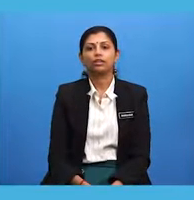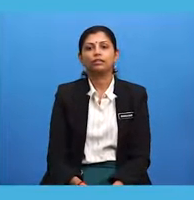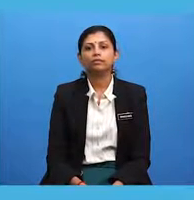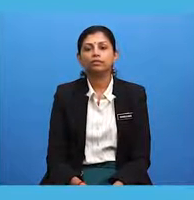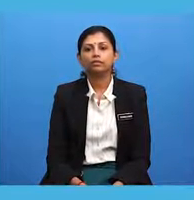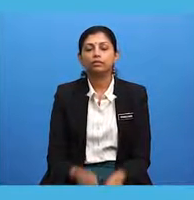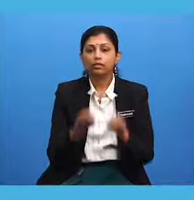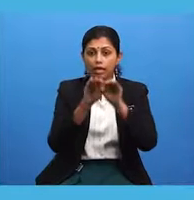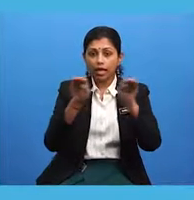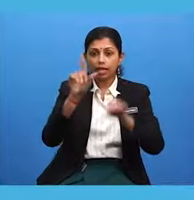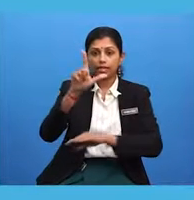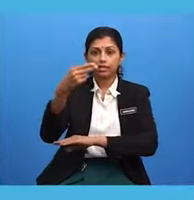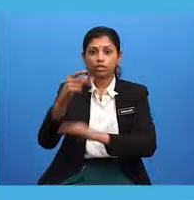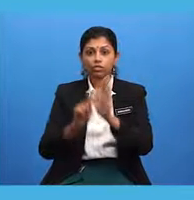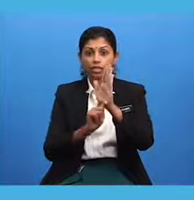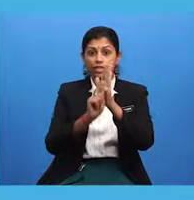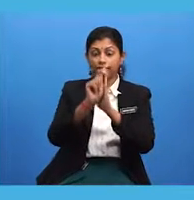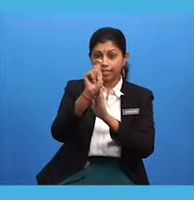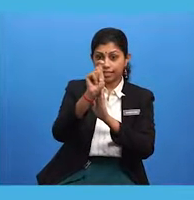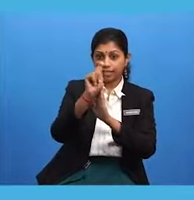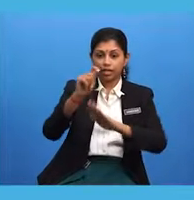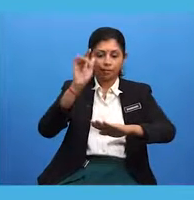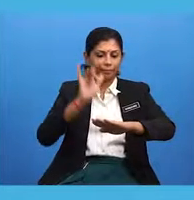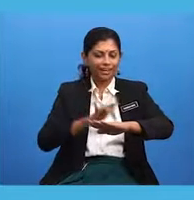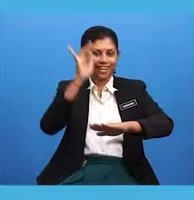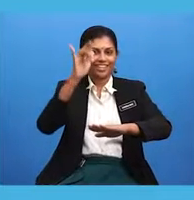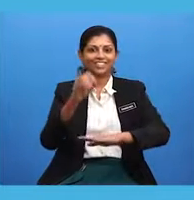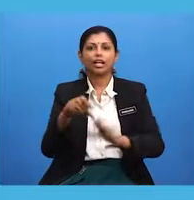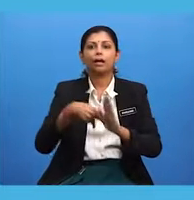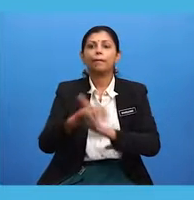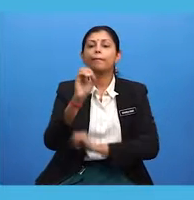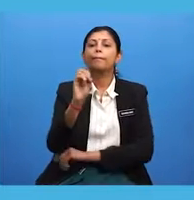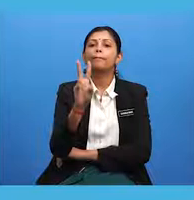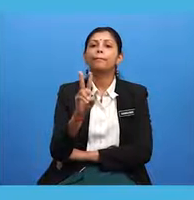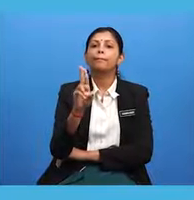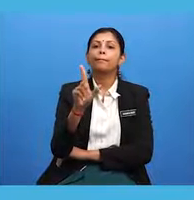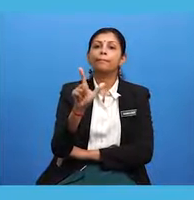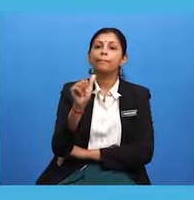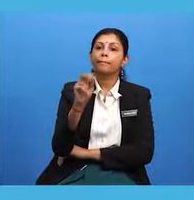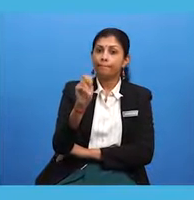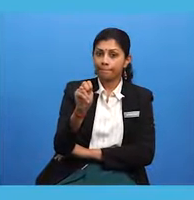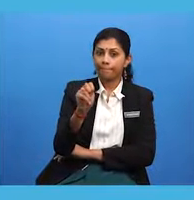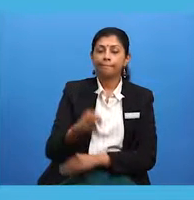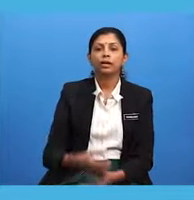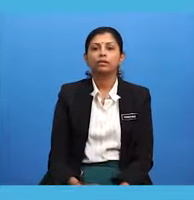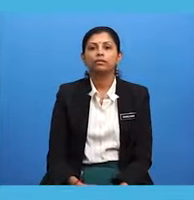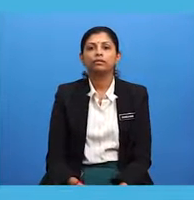Aras LH yang tinggi merangsang pengovulan di mana folikel